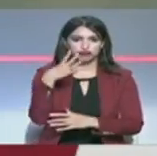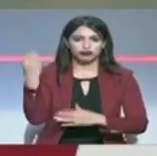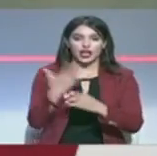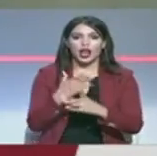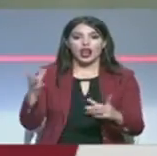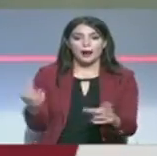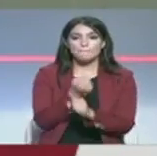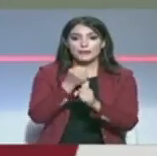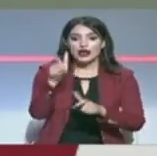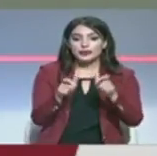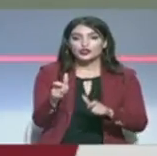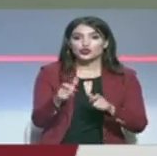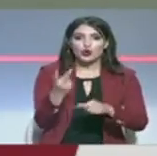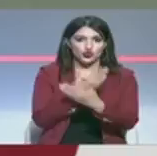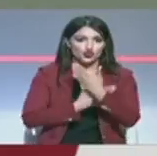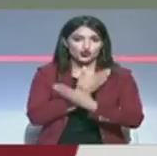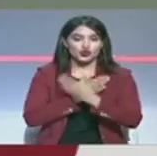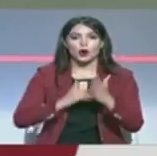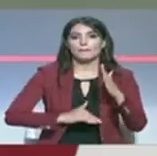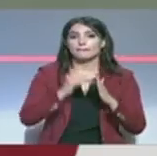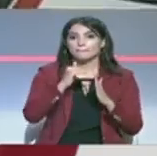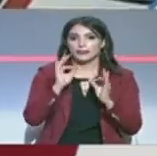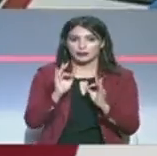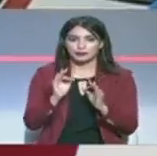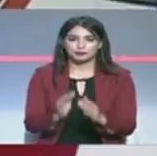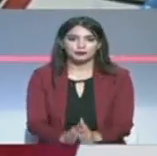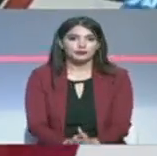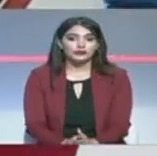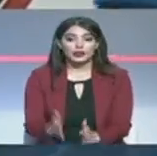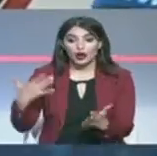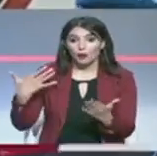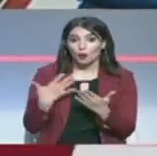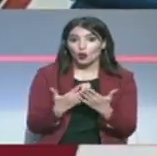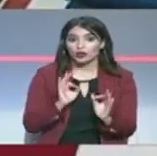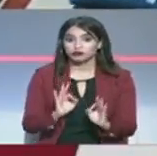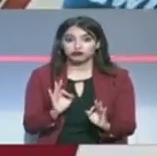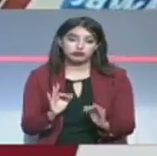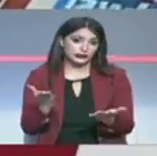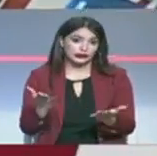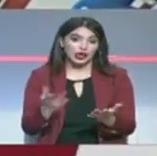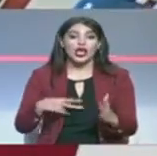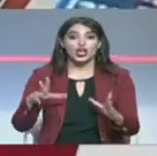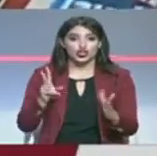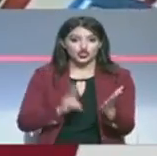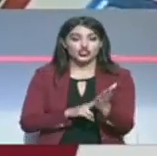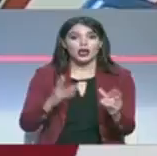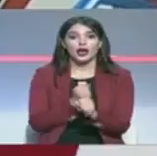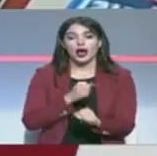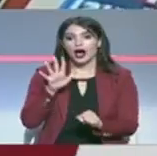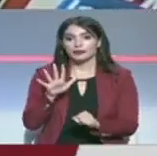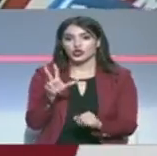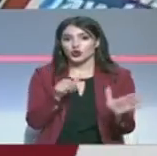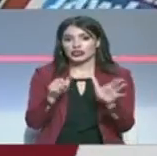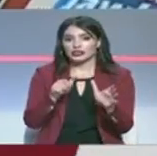لنجدة المصابين وبلوغ المؤشرات العالمية. وصلنا إلى حد الآن إلى تحقيق 65%